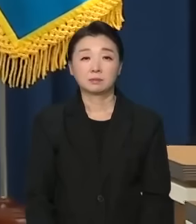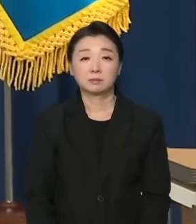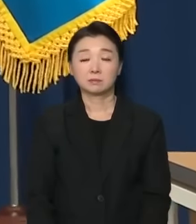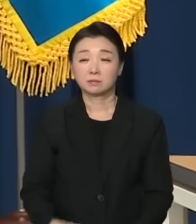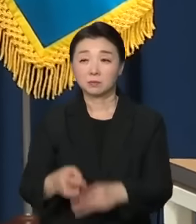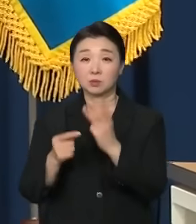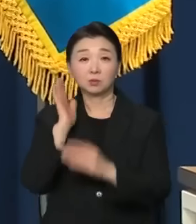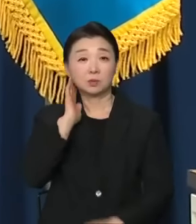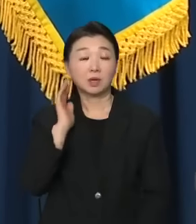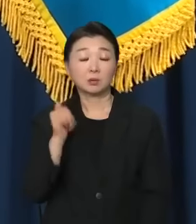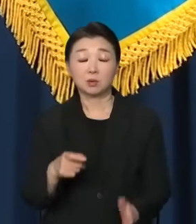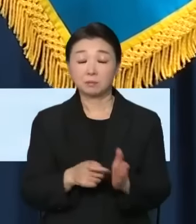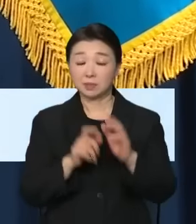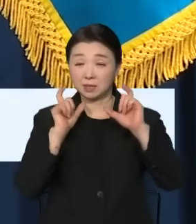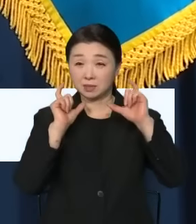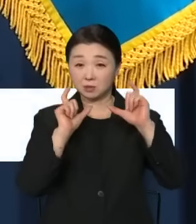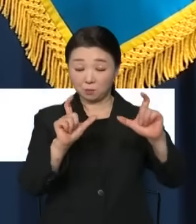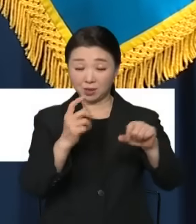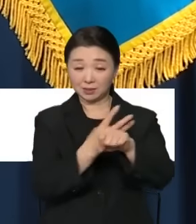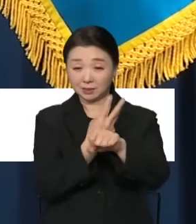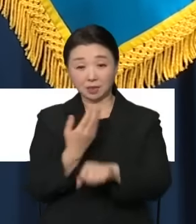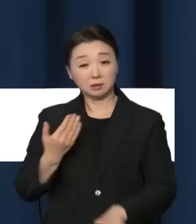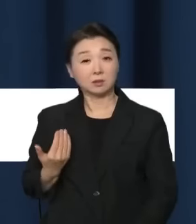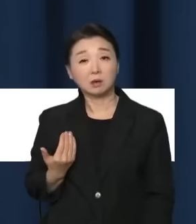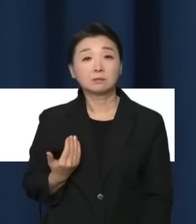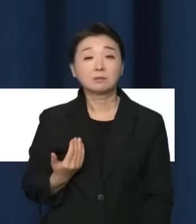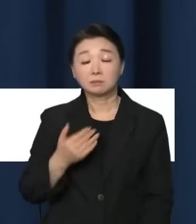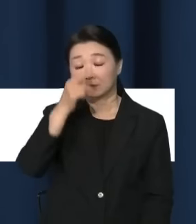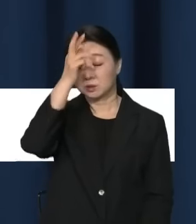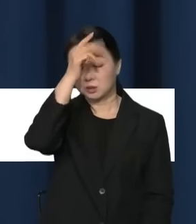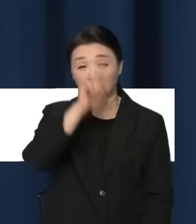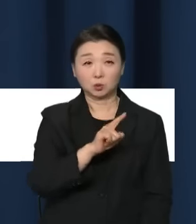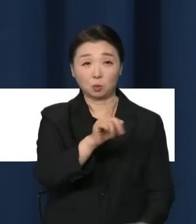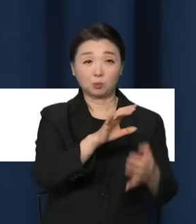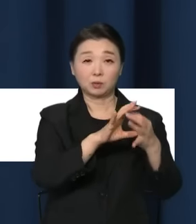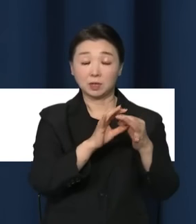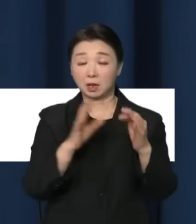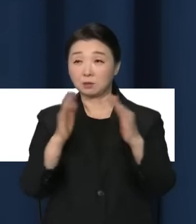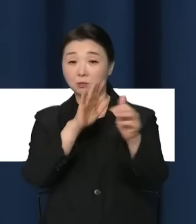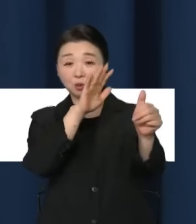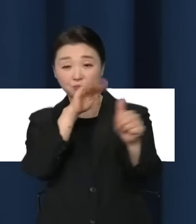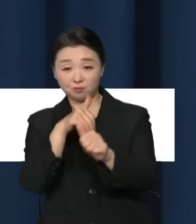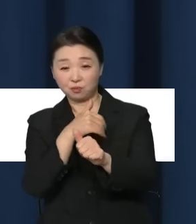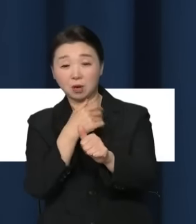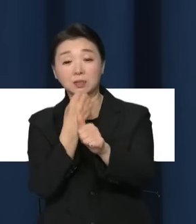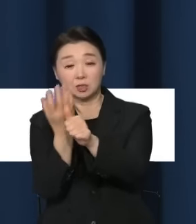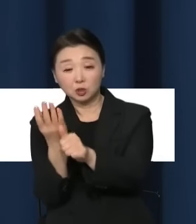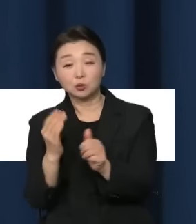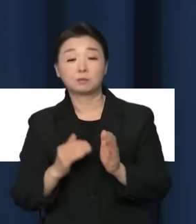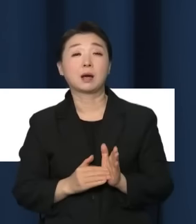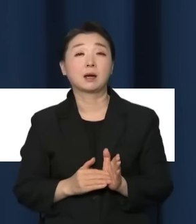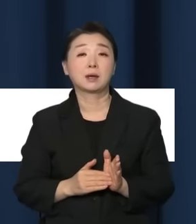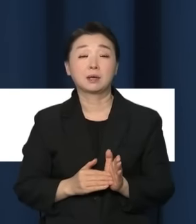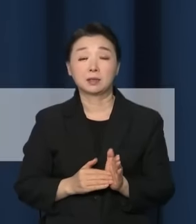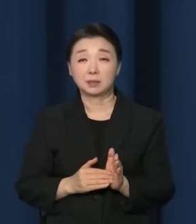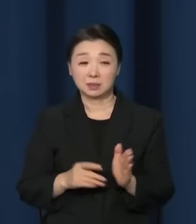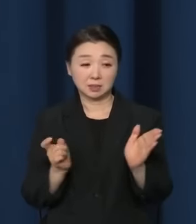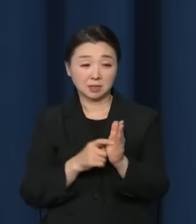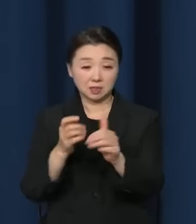윤석열 대통령이 비상계엄을 선포하기 3시간 전 경찰 수뇌부를 안가로 불렀다는 진술이 나왔습니다. 긴급